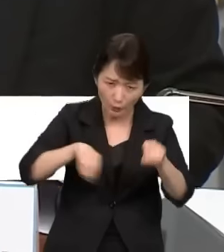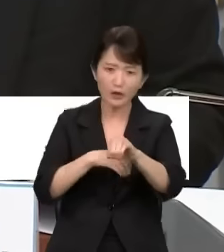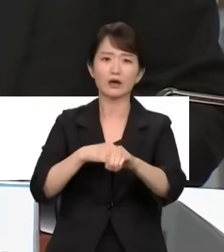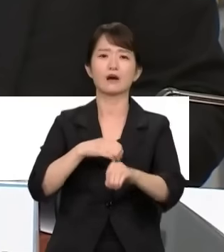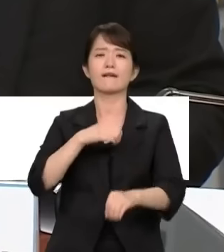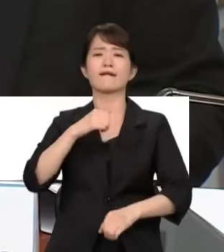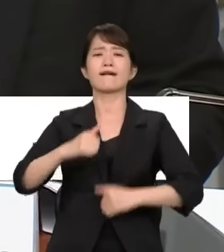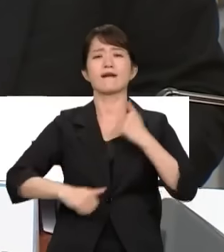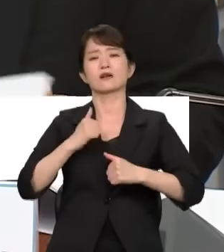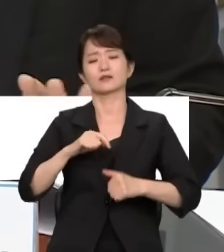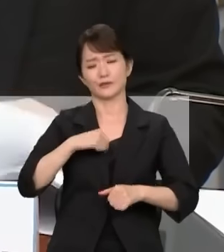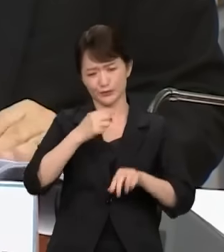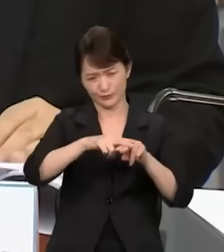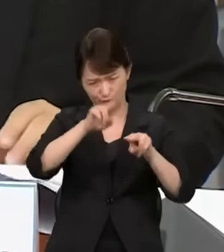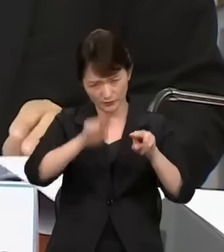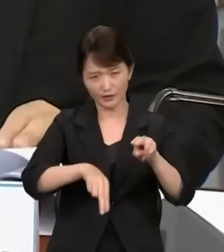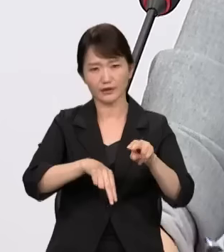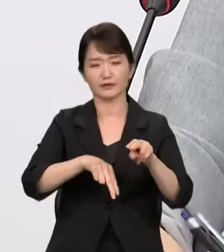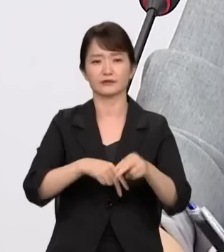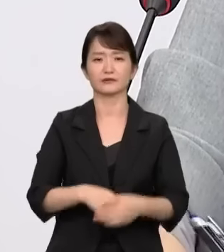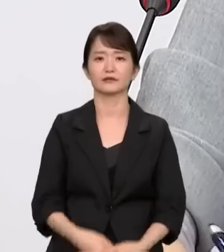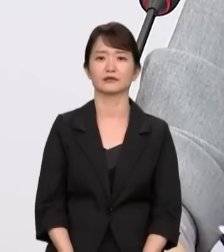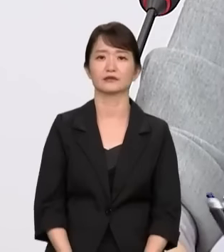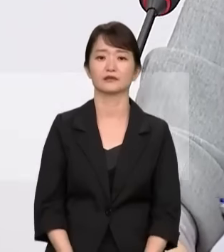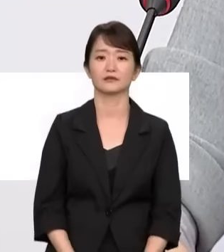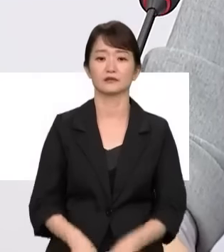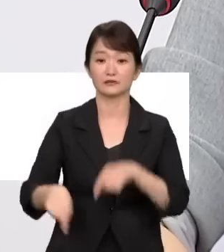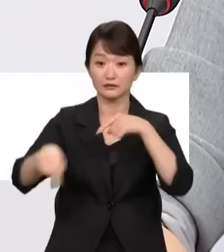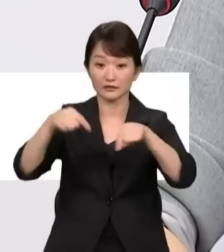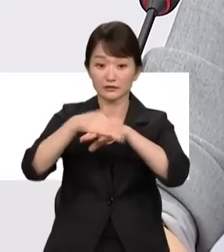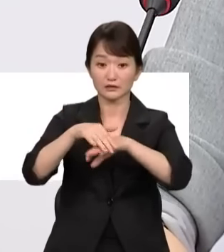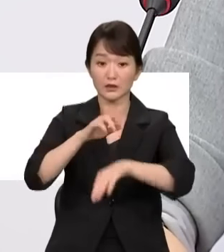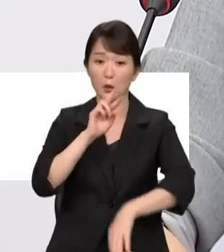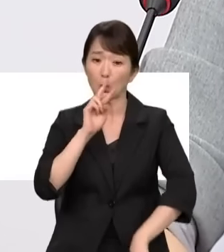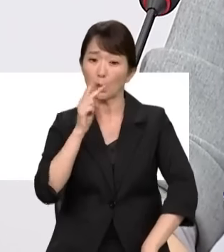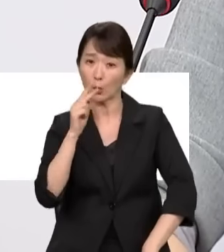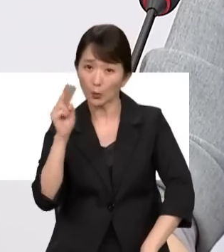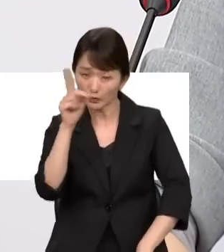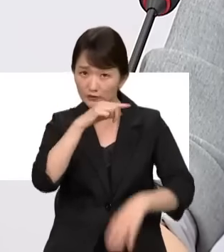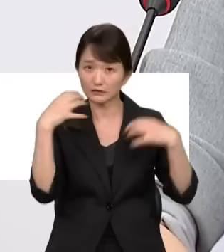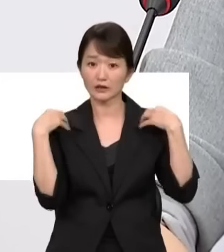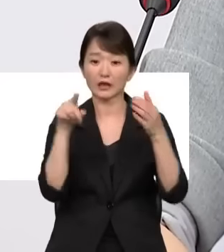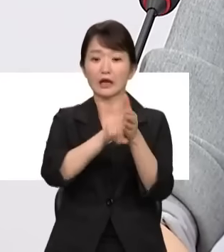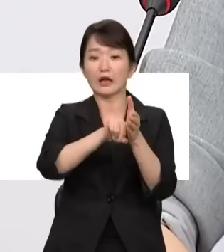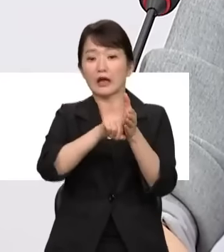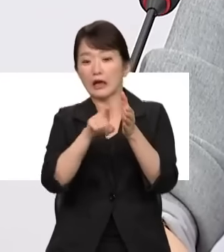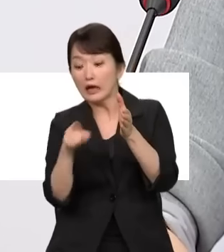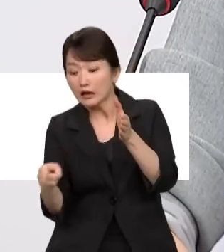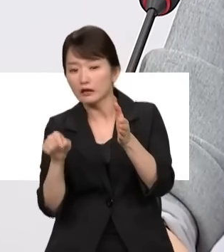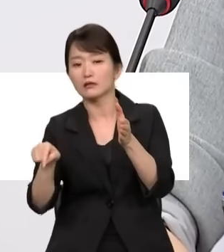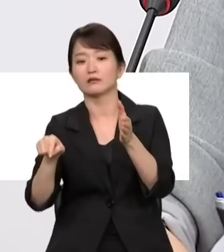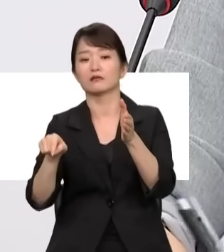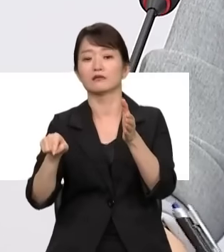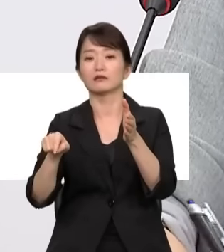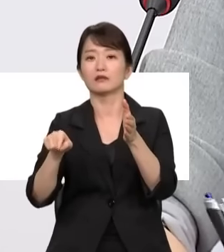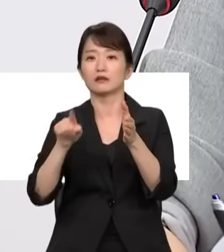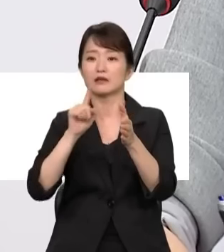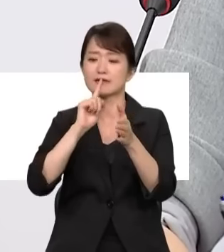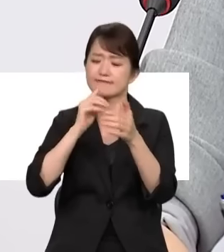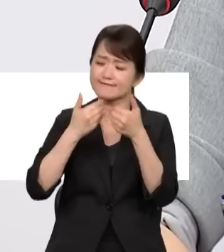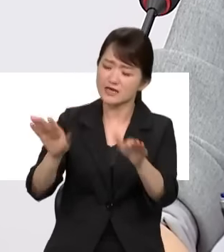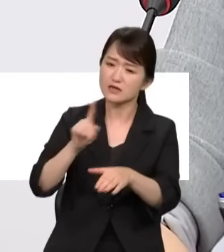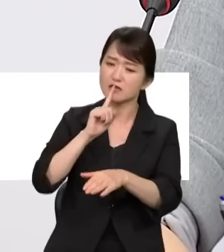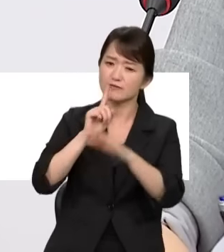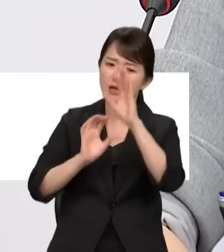일으키고 있다며 스스로 물러나라고 한 겁니다. 정책을 수시로 바꿔서 정부의 신뢰도를 떨어뜨린 데 대해 막말과